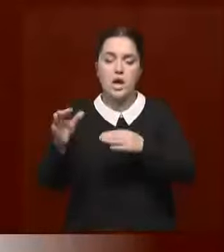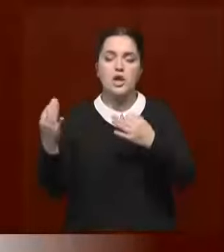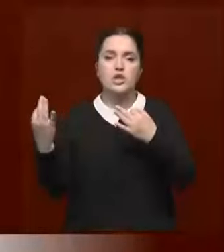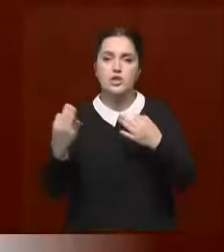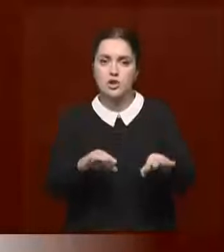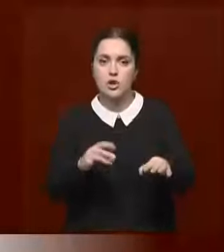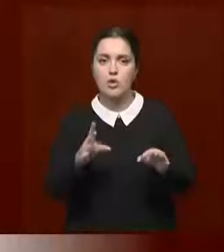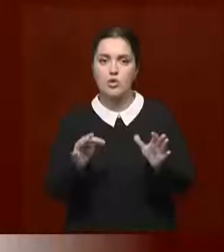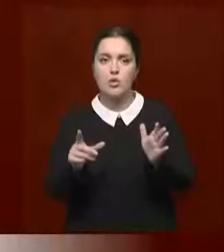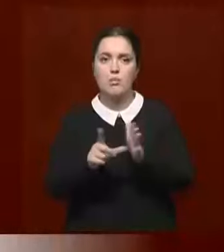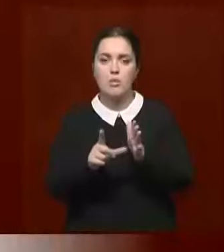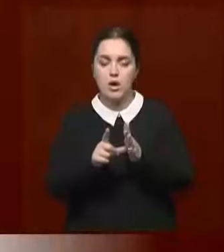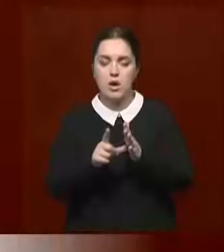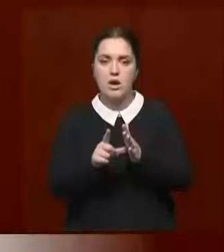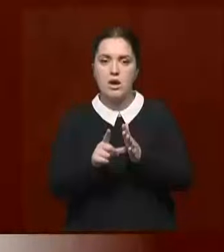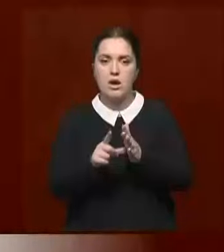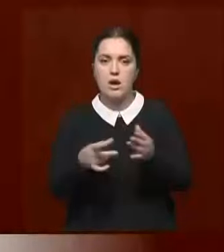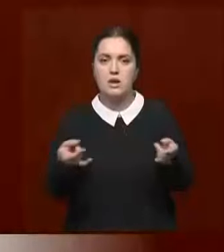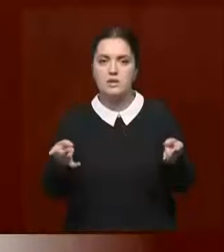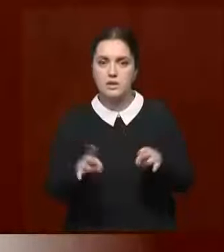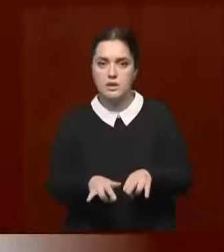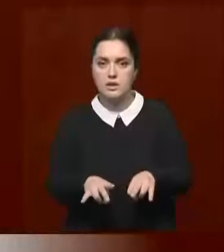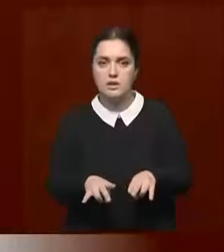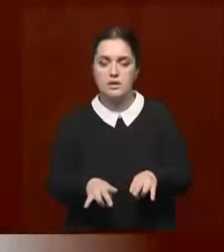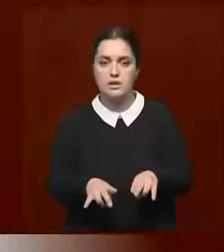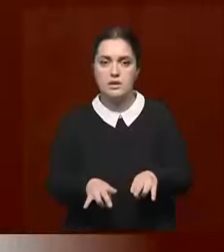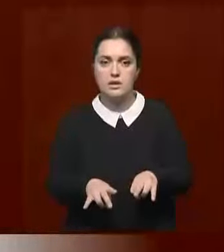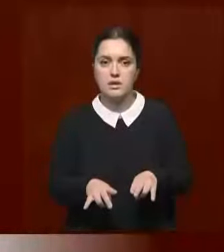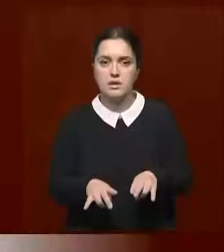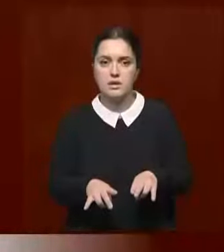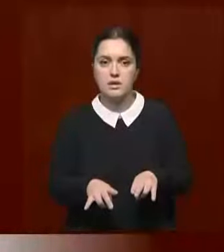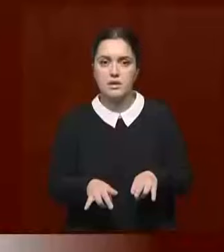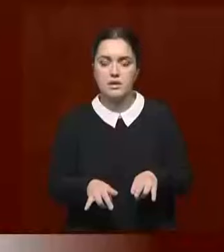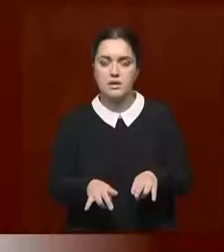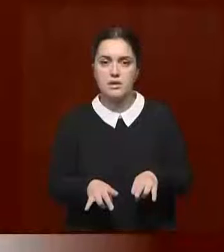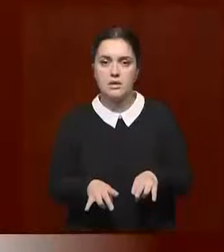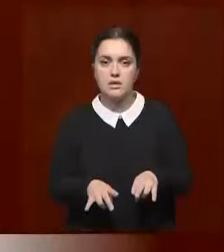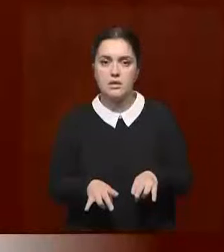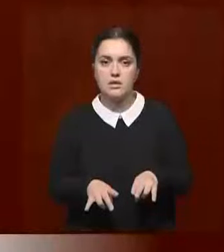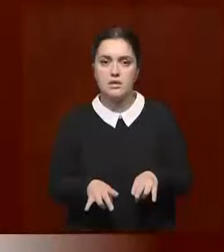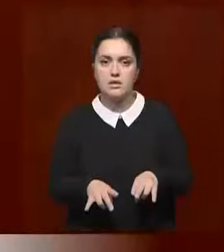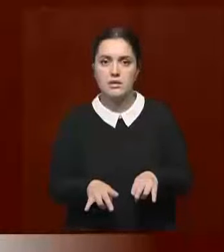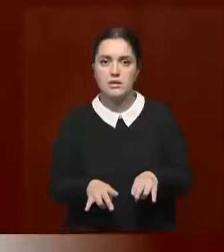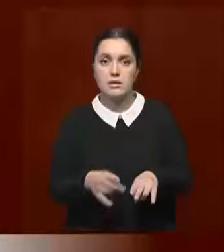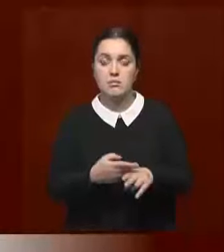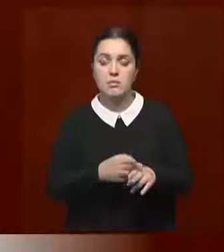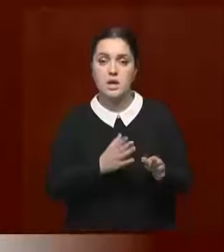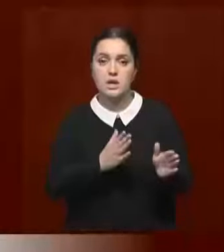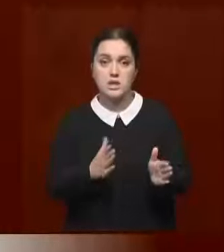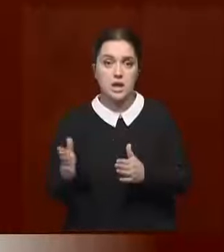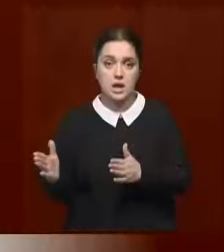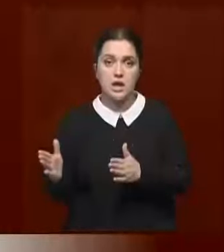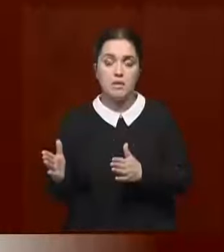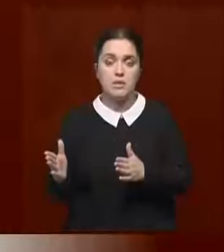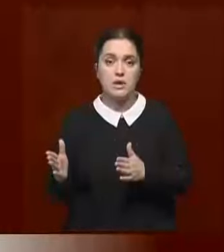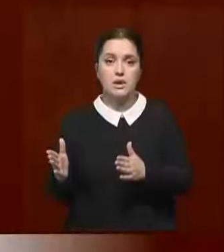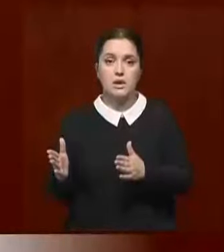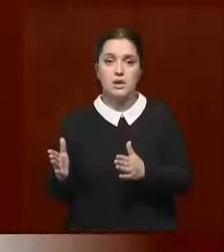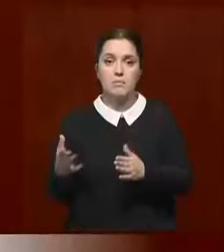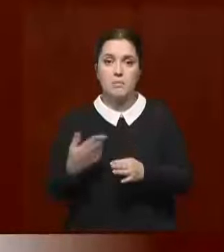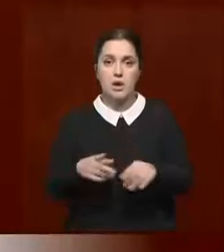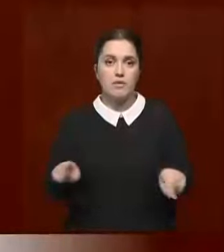но пошлину оставили. И эти же система же, которую мы, извините за выражение, грохнули, она